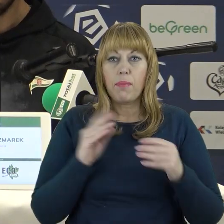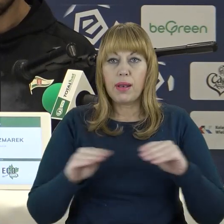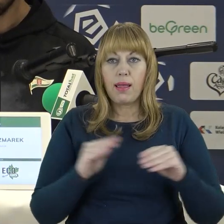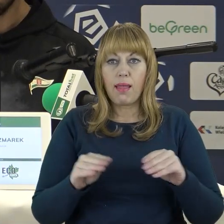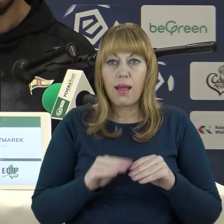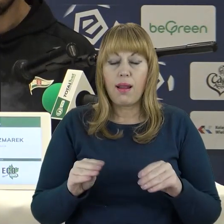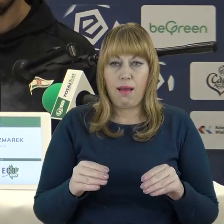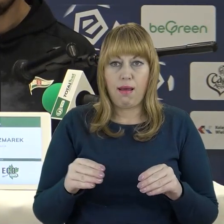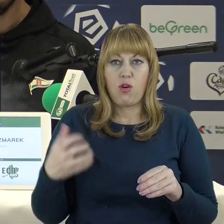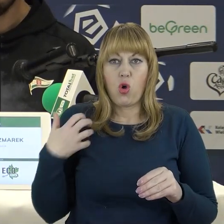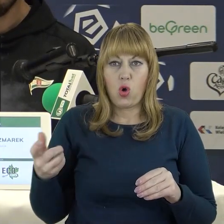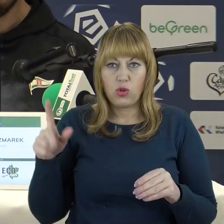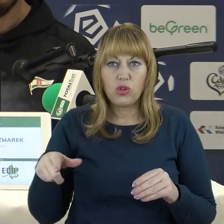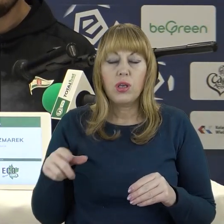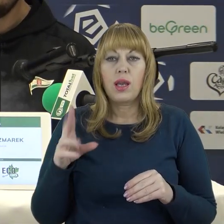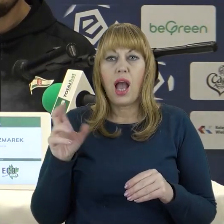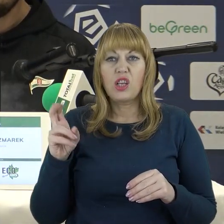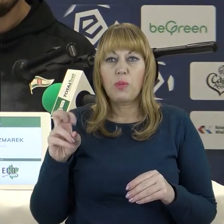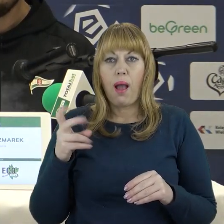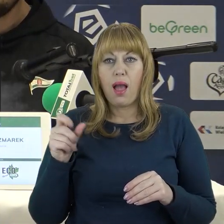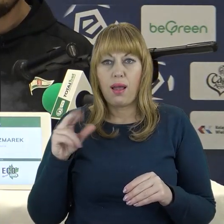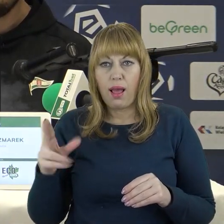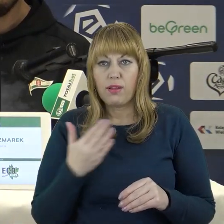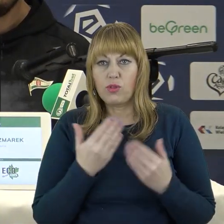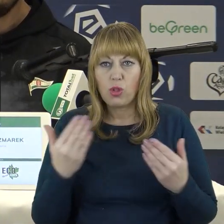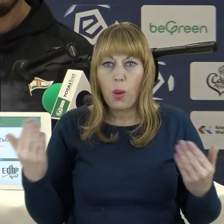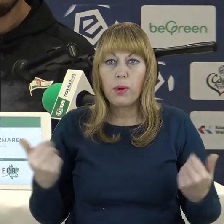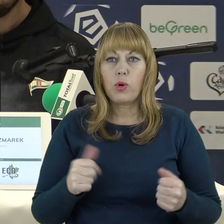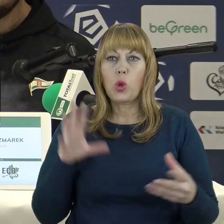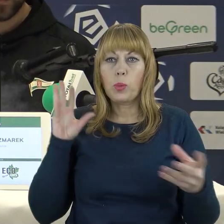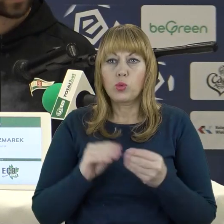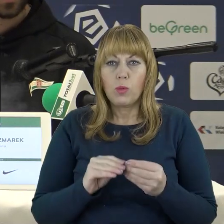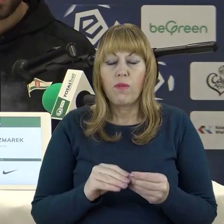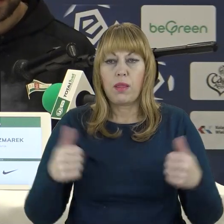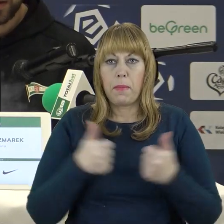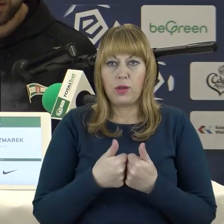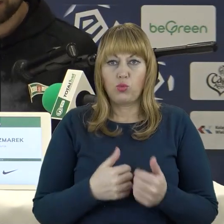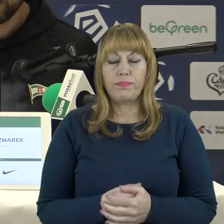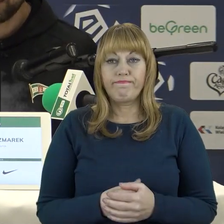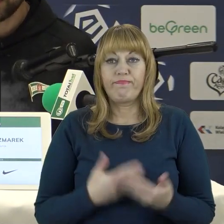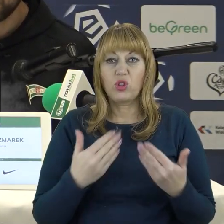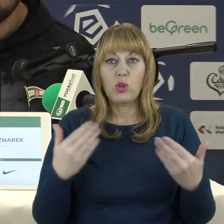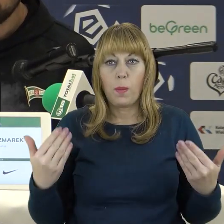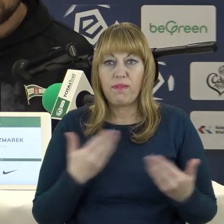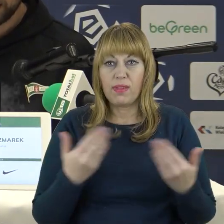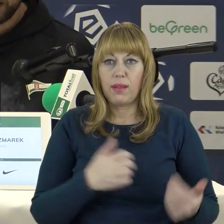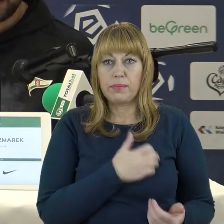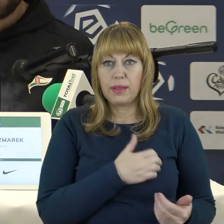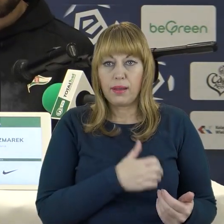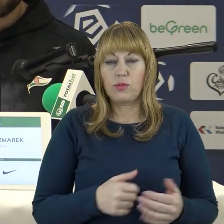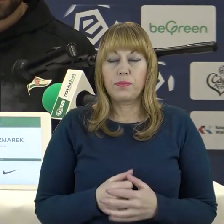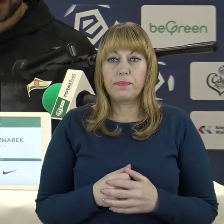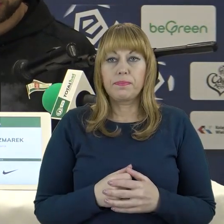drużyny gości, pana Tomasza Kaczmarka. Dzień dobry trenerze. I proszę o podsumowanie meczu. Dzień dobry, witam serdecznie.